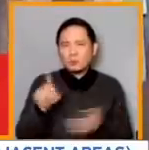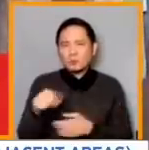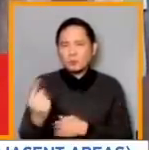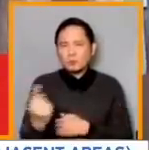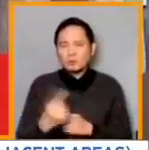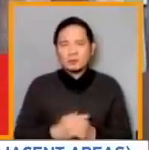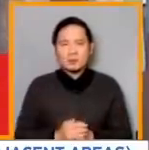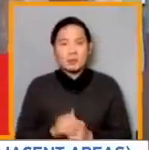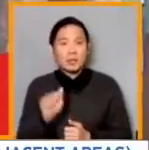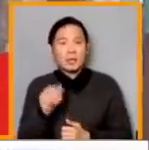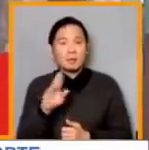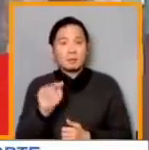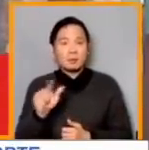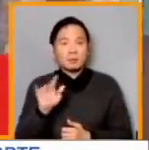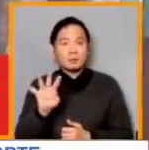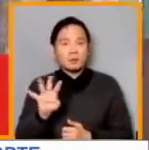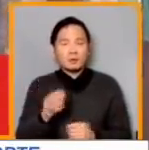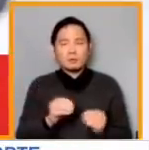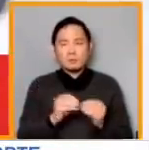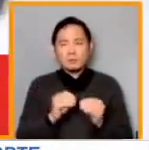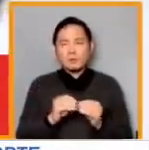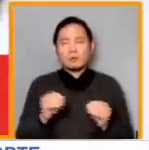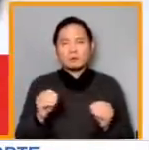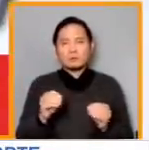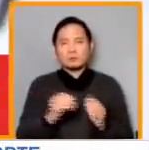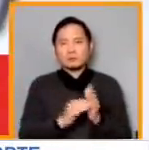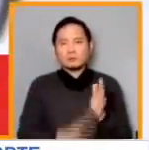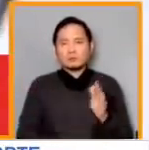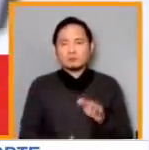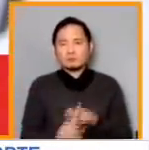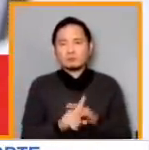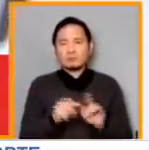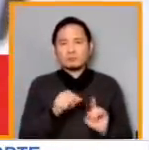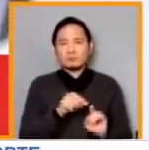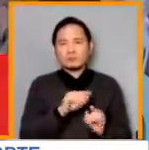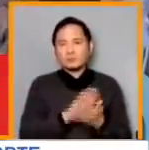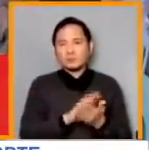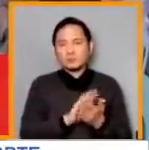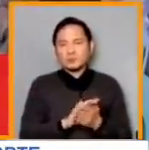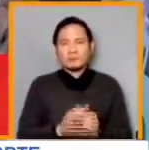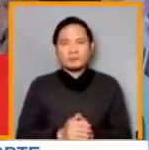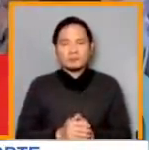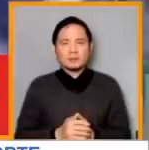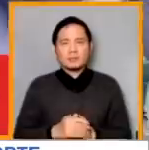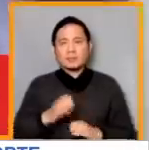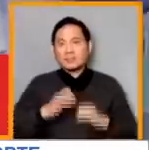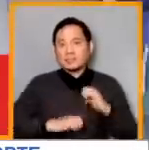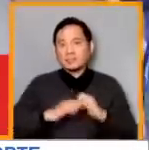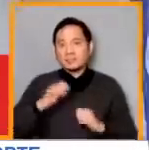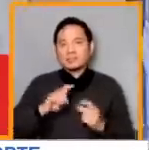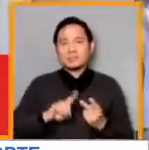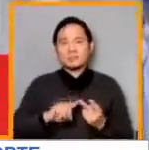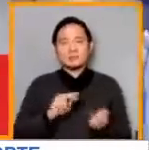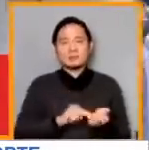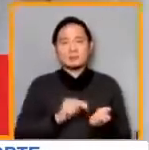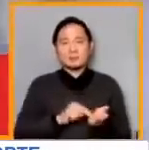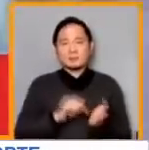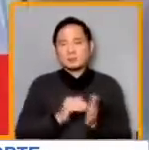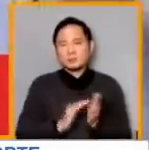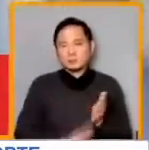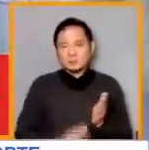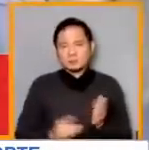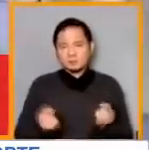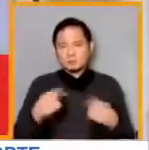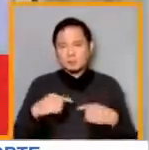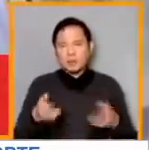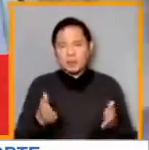nadagdagan pa mga estudyante sa loob ng pamantasan. Pinapapasok na rin ang mga engineering at nursing student, kabilang mga third year nursing